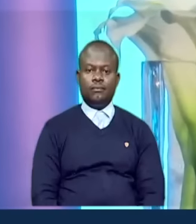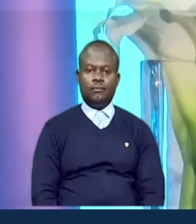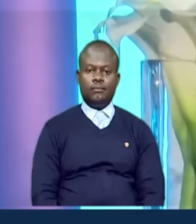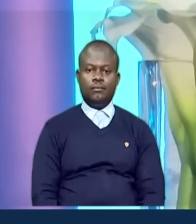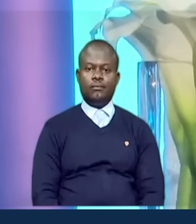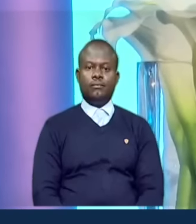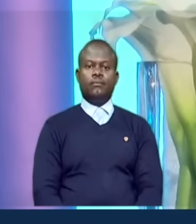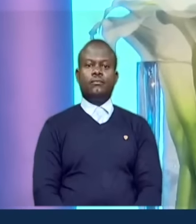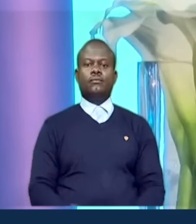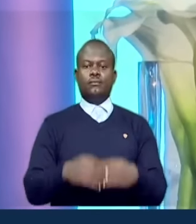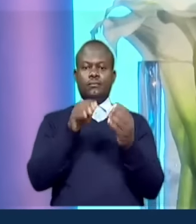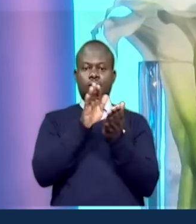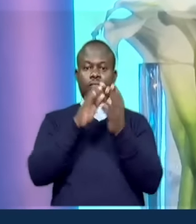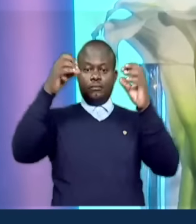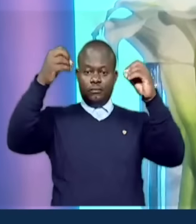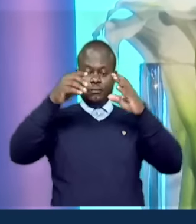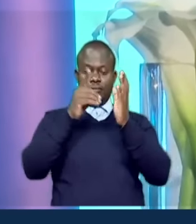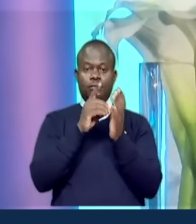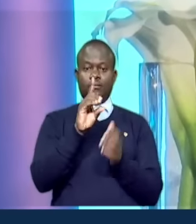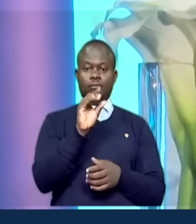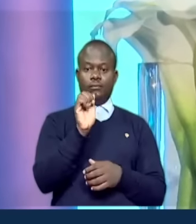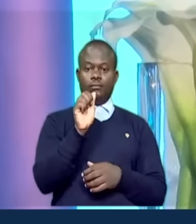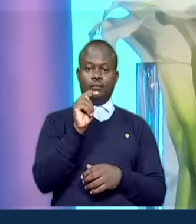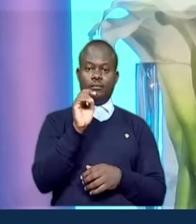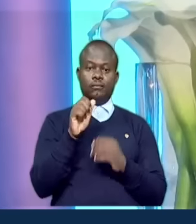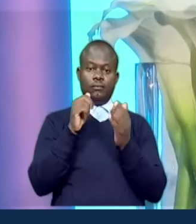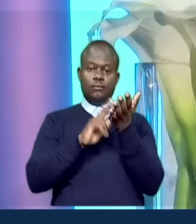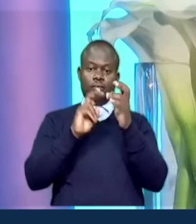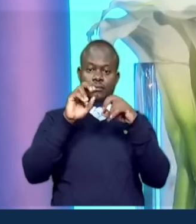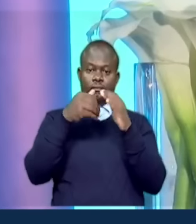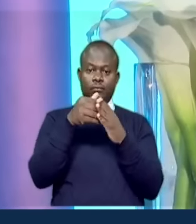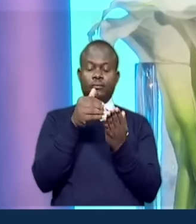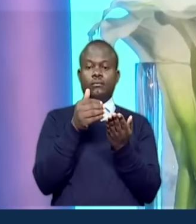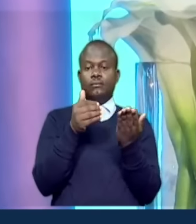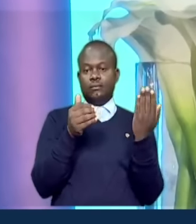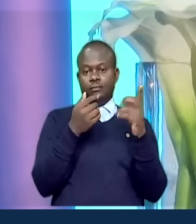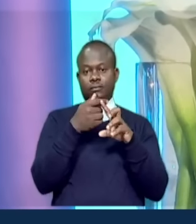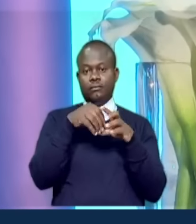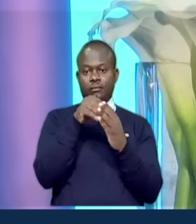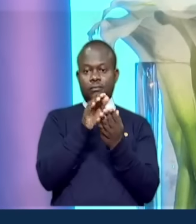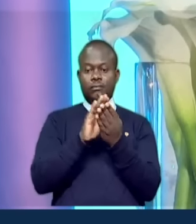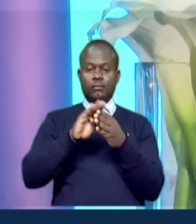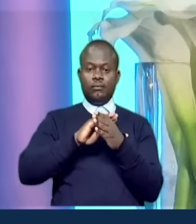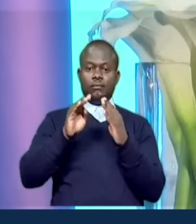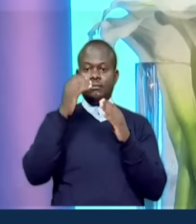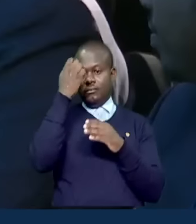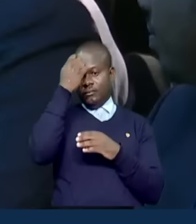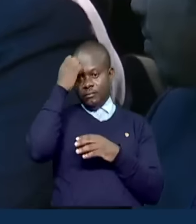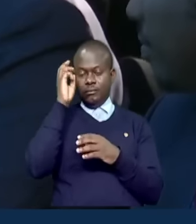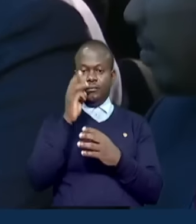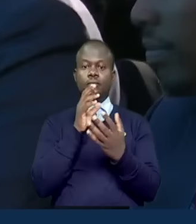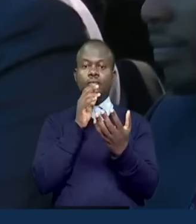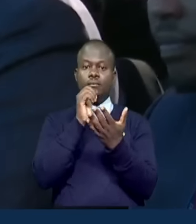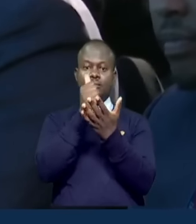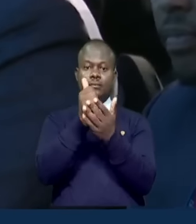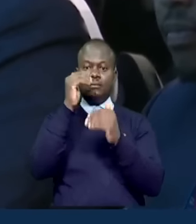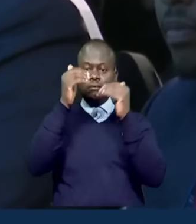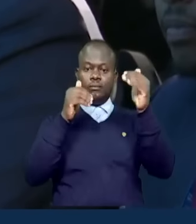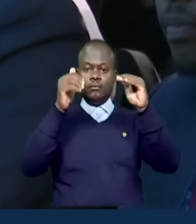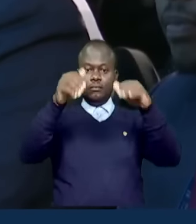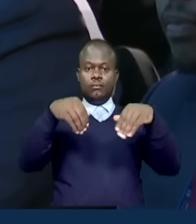Umuyobozi wa Banki ya Kigali Dr. Diane Karusisi ahamya ko inguzanyo yaturutse muri Banki y'Ishoramari y'Uburayi yitezwe gufasha urwego rw'ubuhinzi